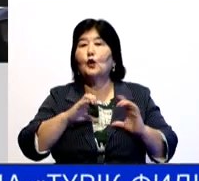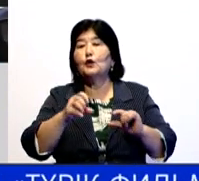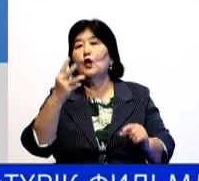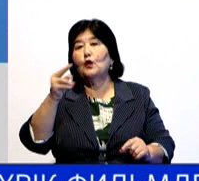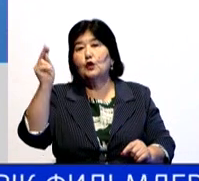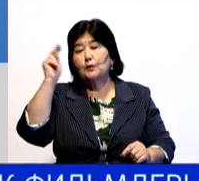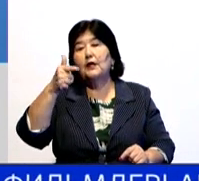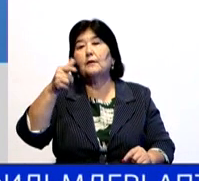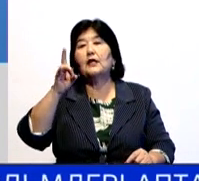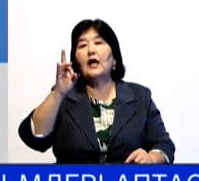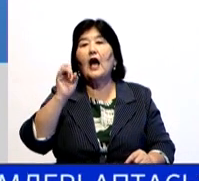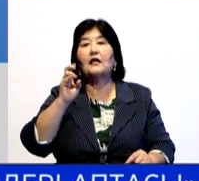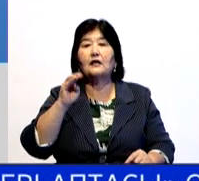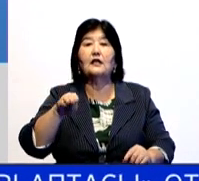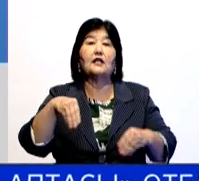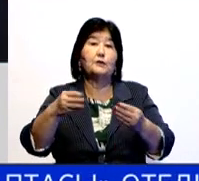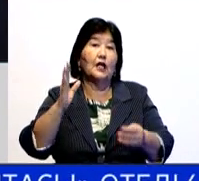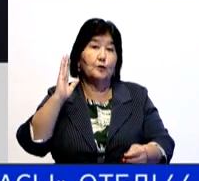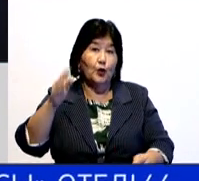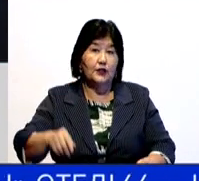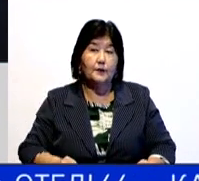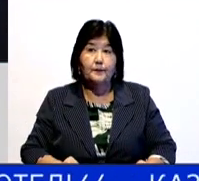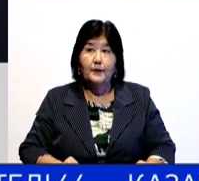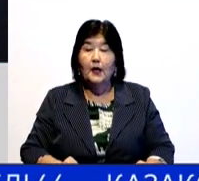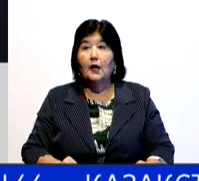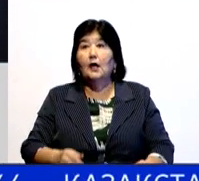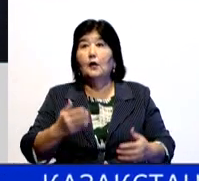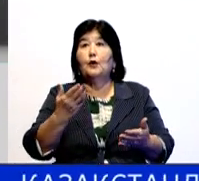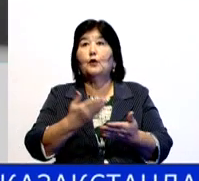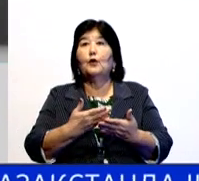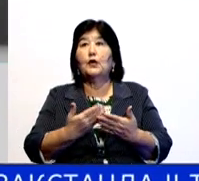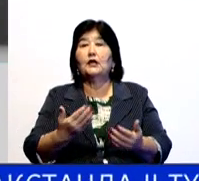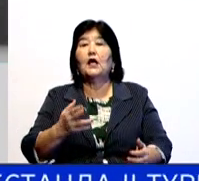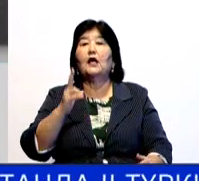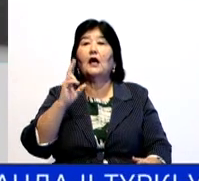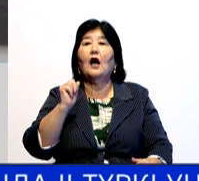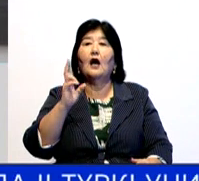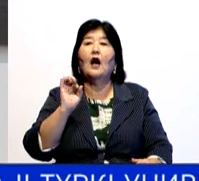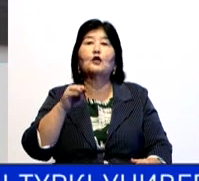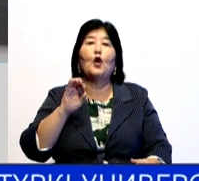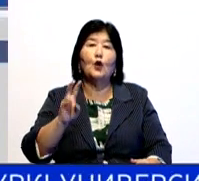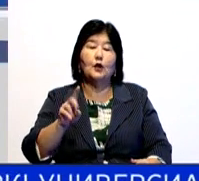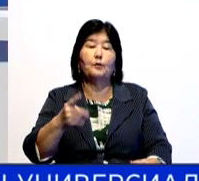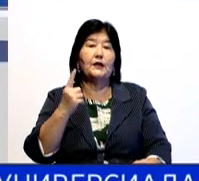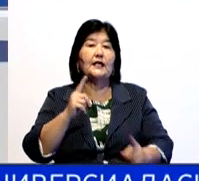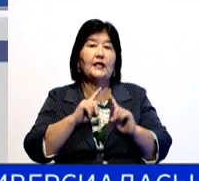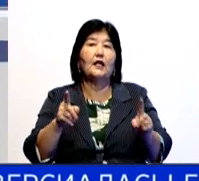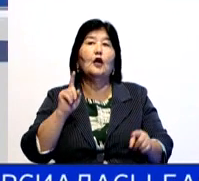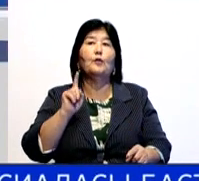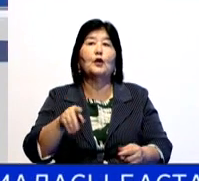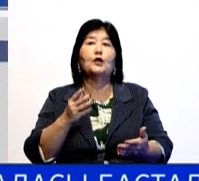білім гранты табысталатын болады. Бұл орайда енді хакатонның бір ерекшелігі бұл